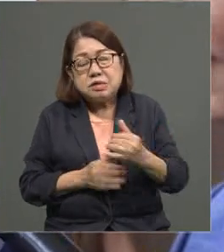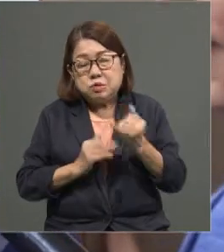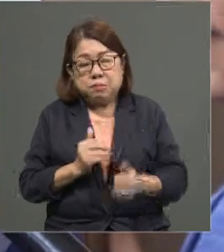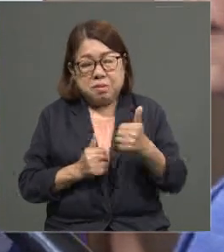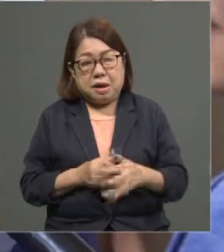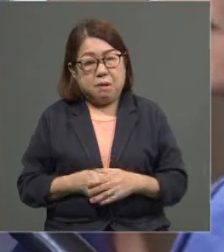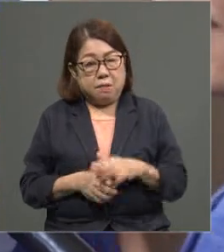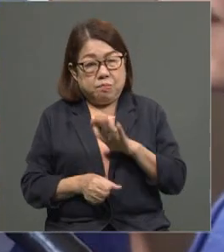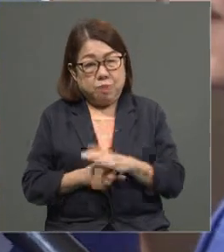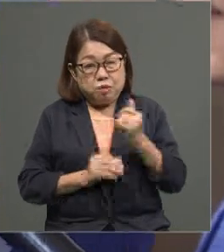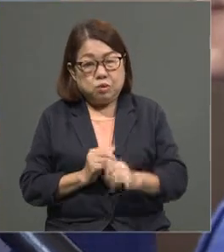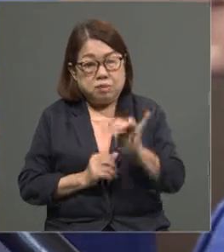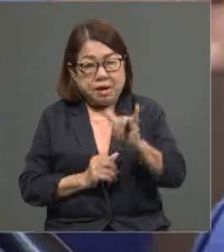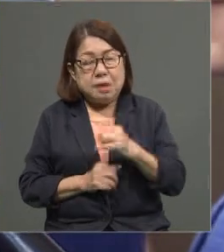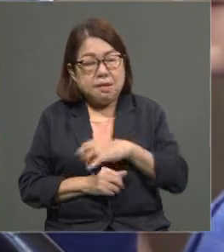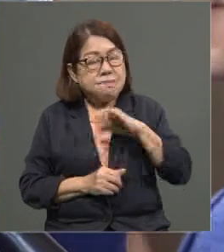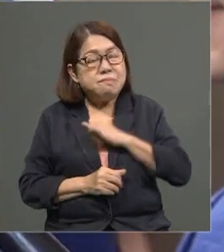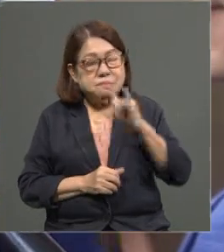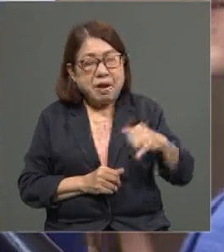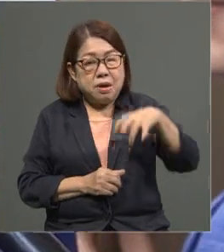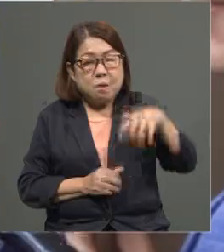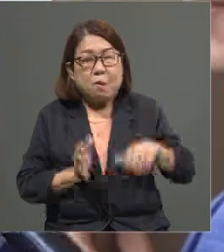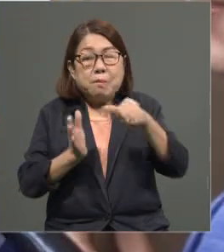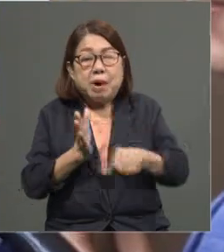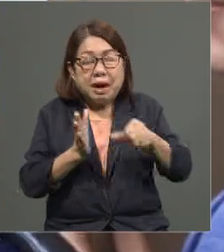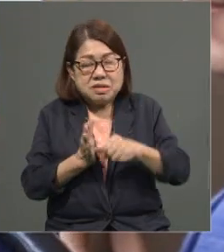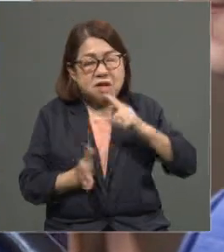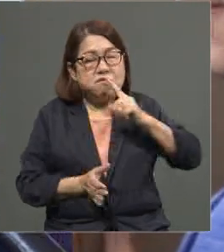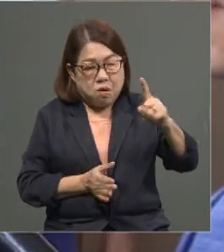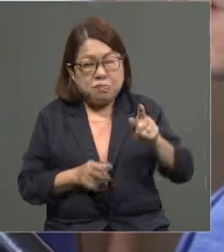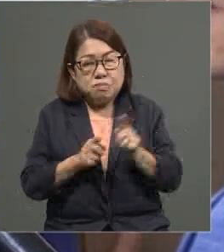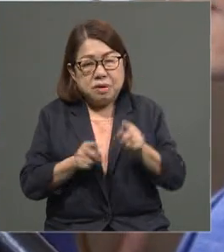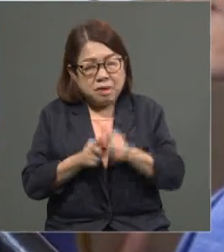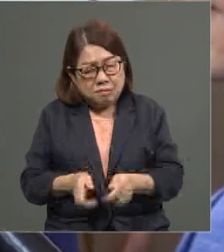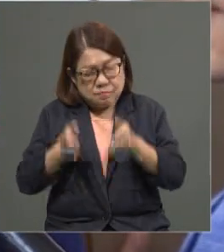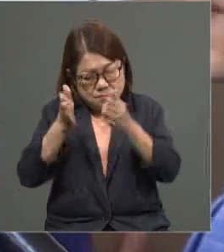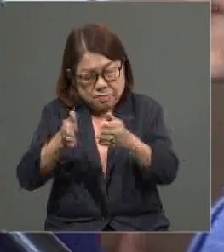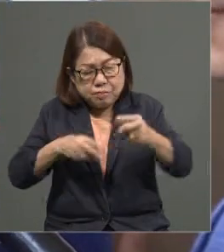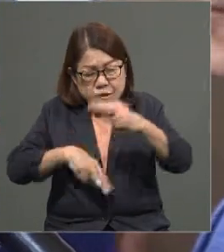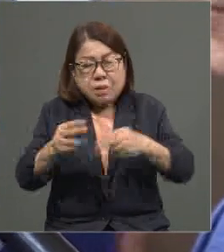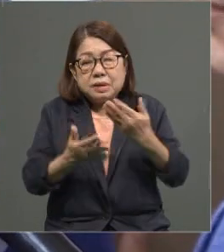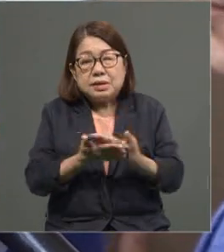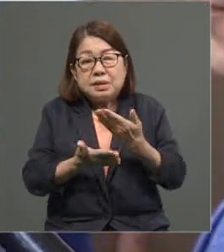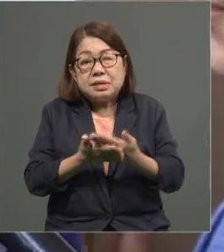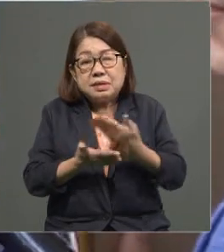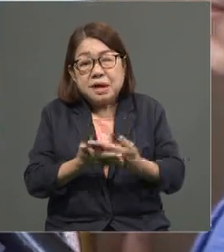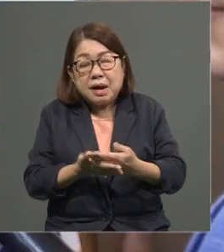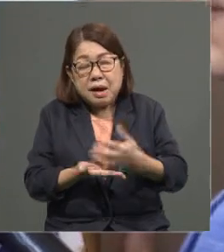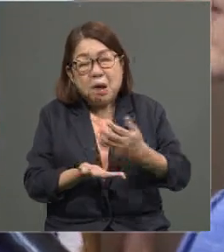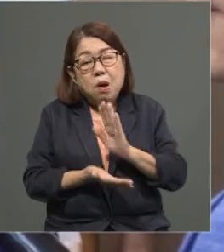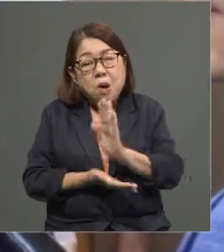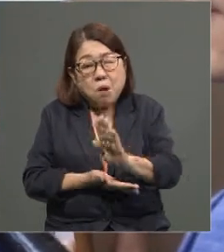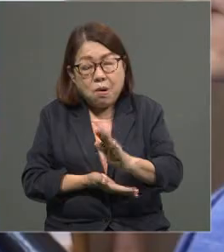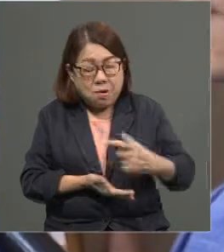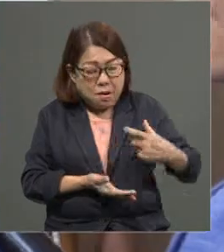ดี๋ยวคุณสนธิเนี่ยจะไปที่กรมสรรพากรต่อไปร้องกรมสรรพากรให้ตรวจสอบว่าเงิน71ล้านเนี่ยที่ทนายตั้ม